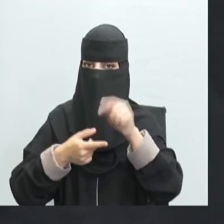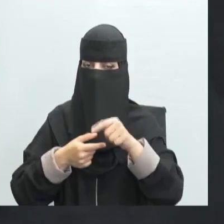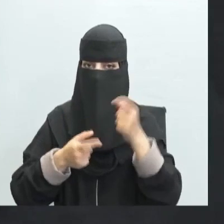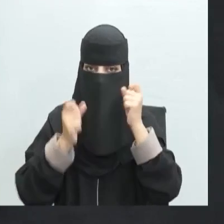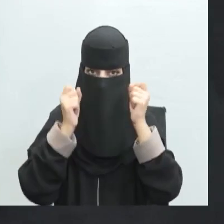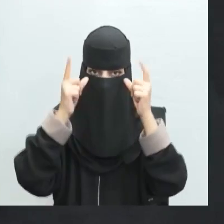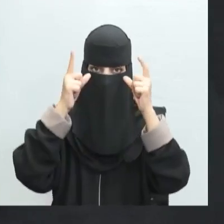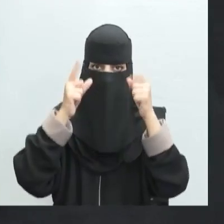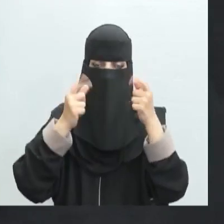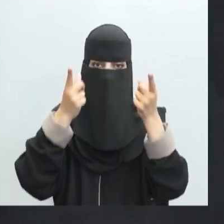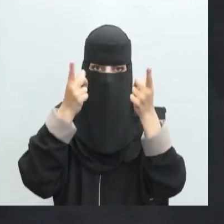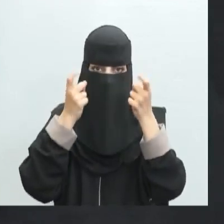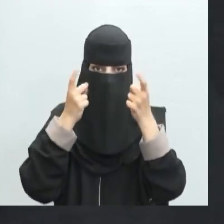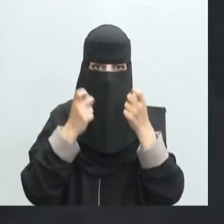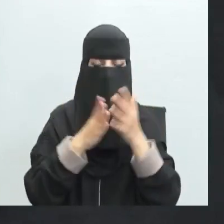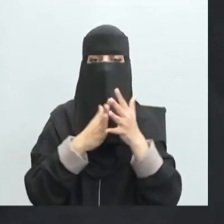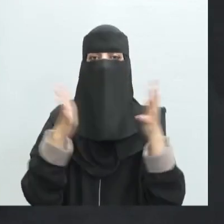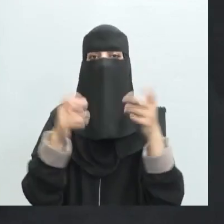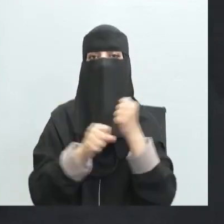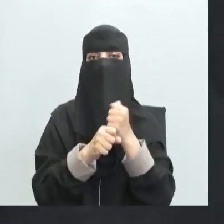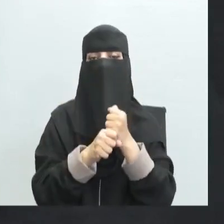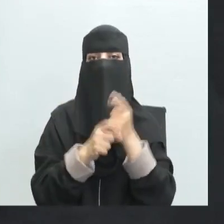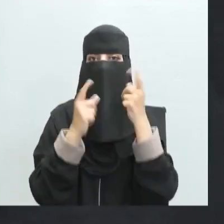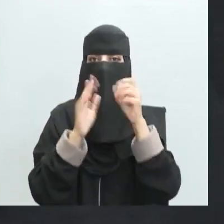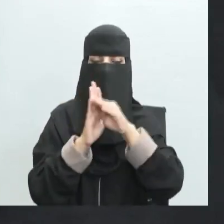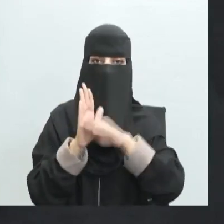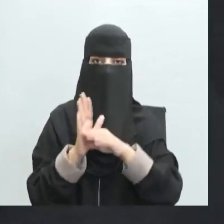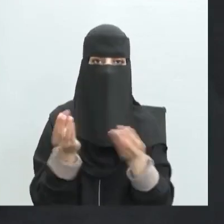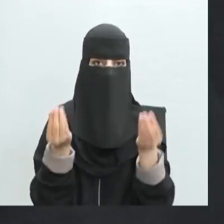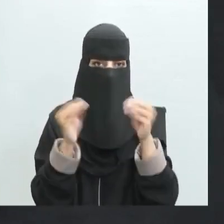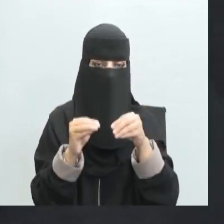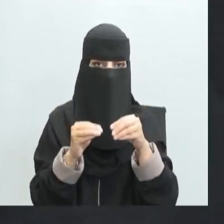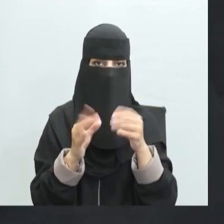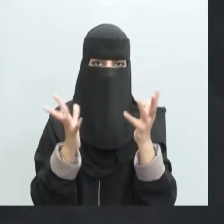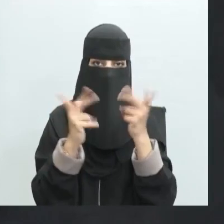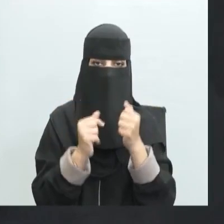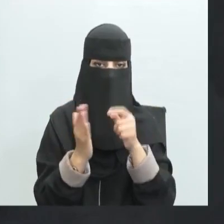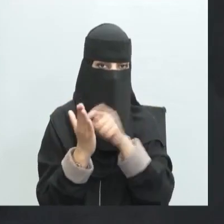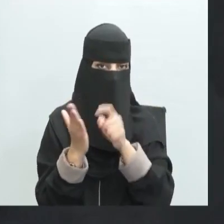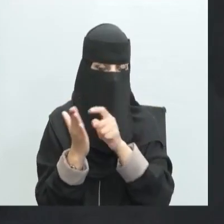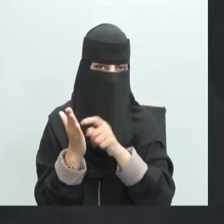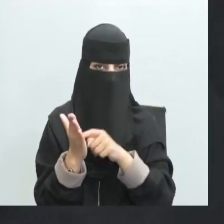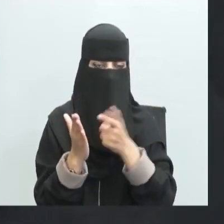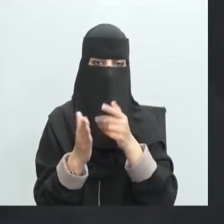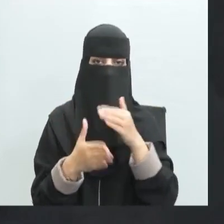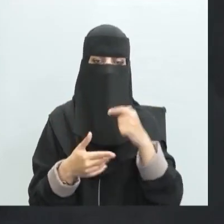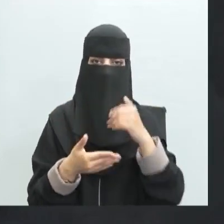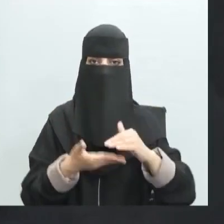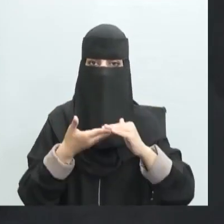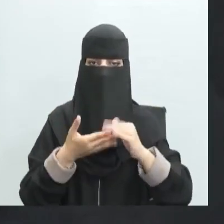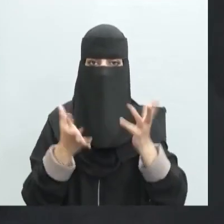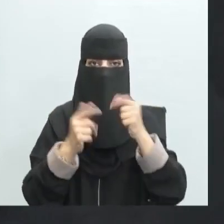استيعاب وفهم كثير من المفاهيم بالاضافه للالات الحاسبه البيانيه اللي ممكن ارسم فيها